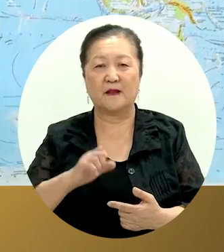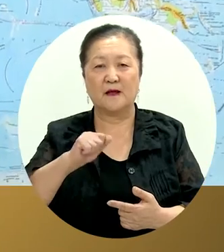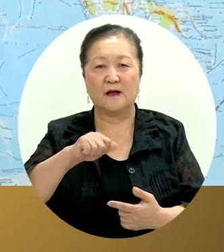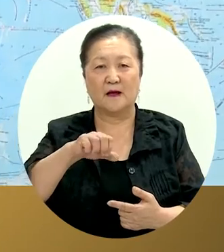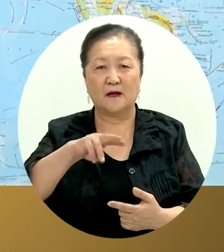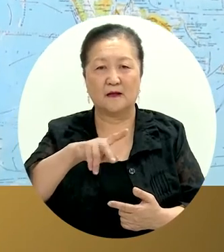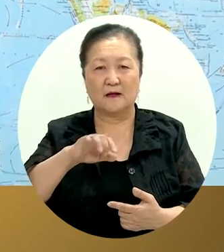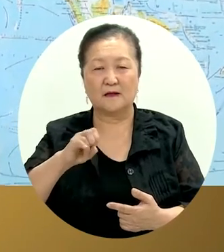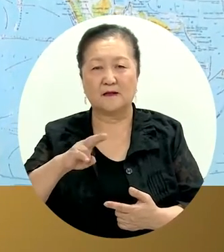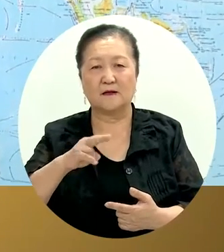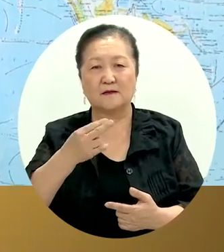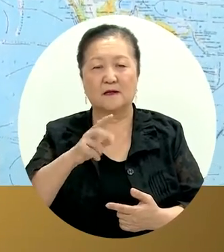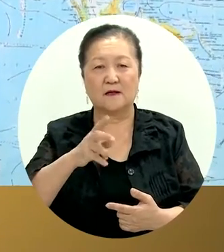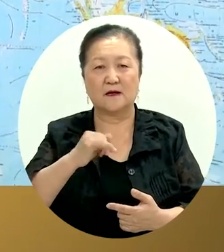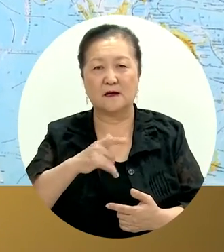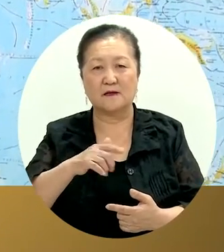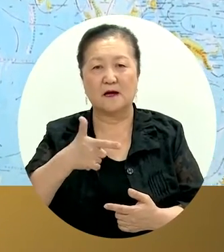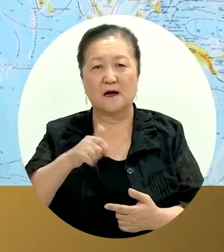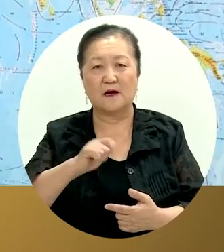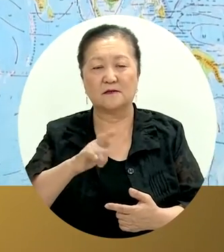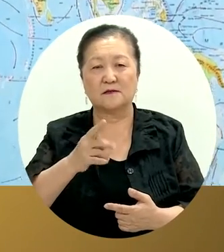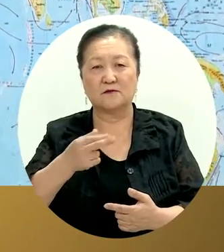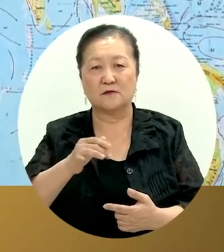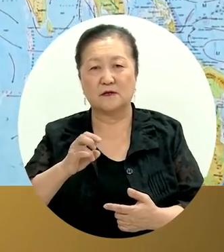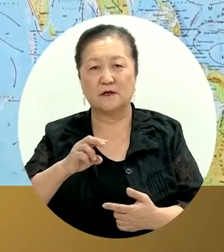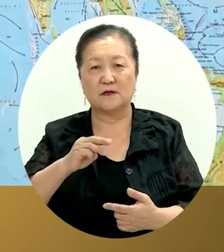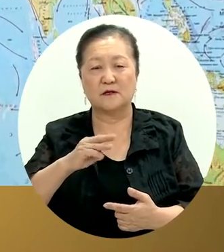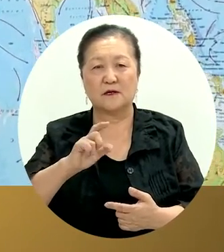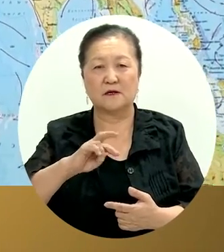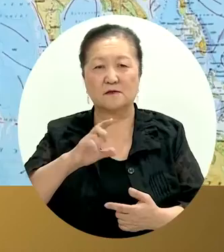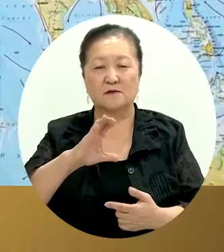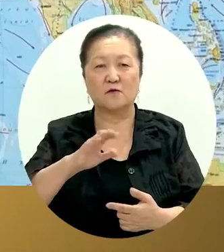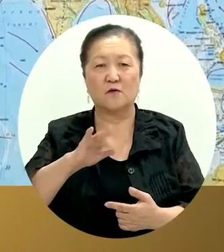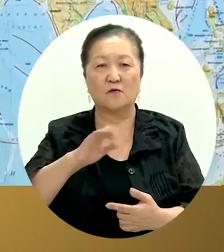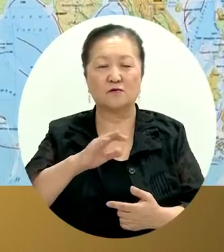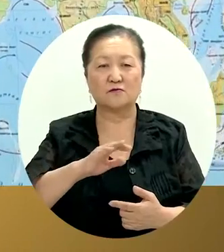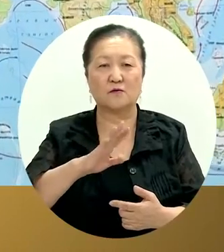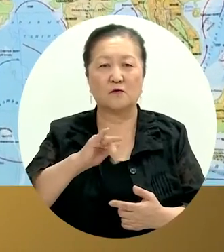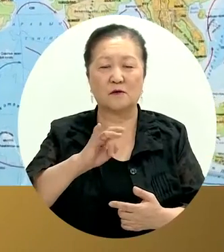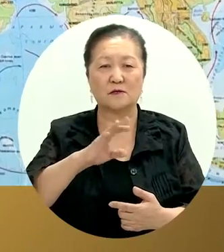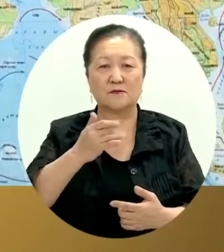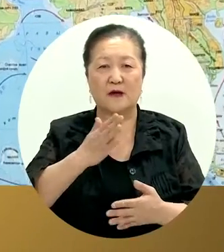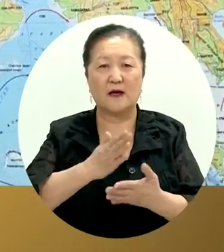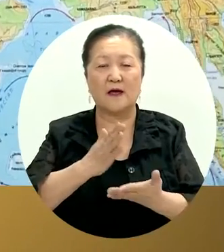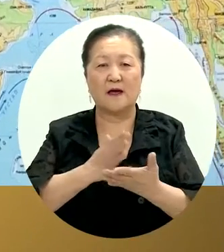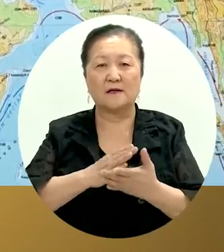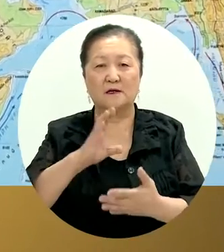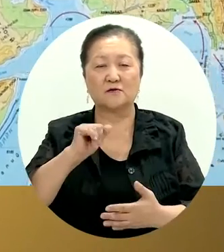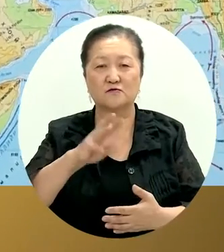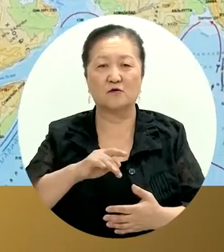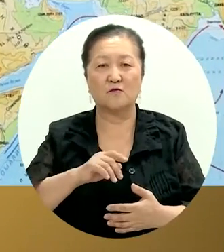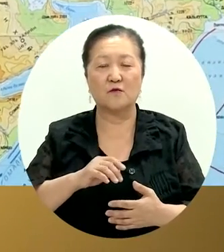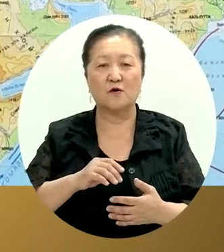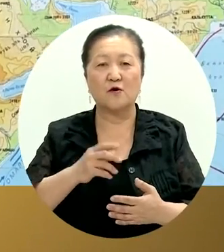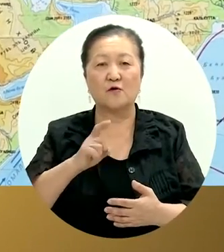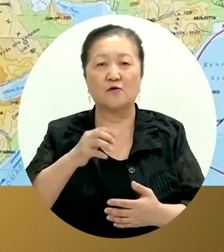энэ Атлантын далай орчмоос газар дундын тэнгис рүү ус урсаад байгаа юм шиг сум нь хөдлөөд байна тийм ээ багшаа. Тэгэхээр энэ